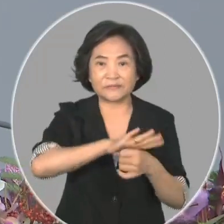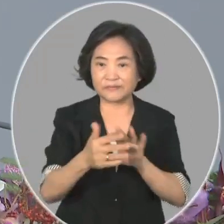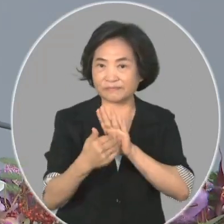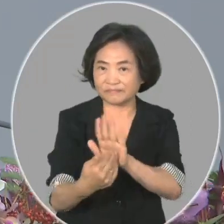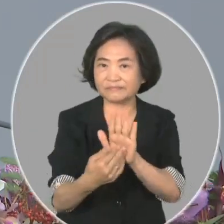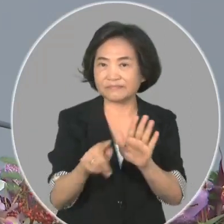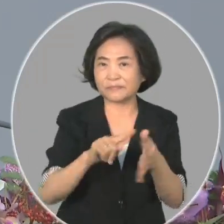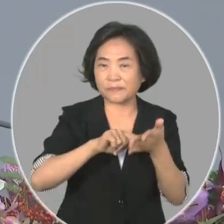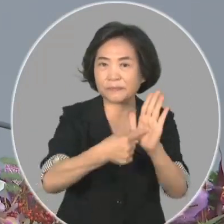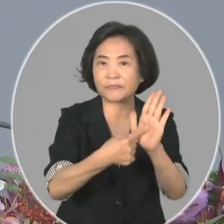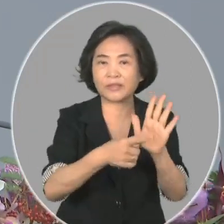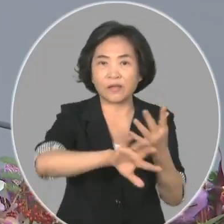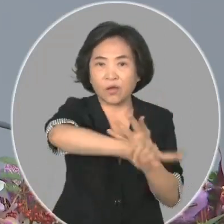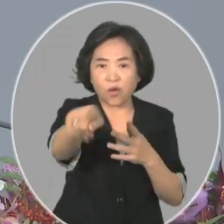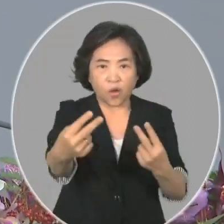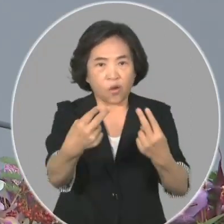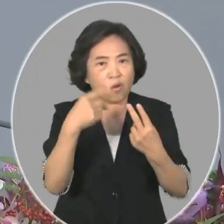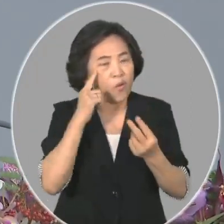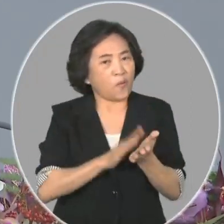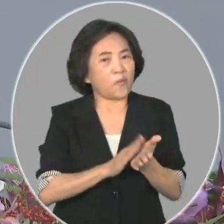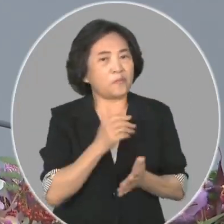现获得世界的肯定。